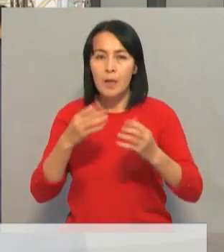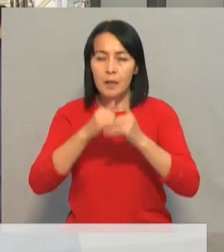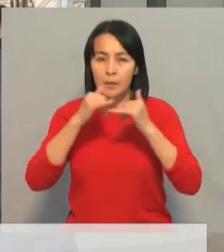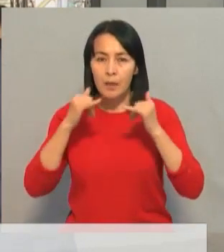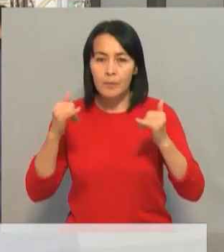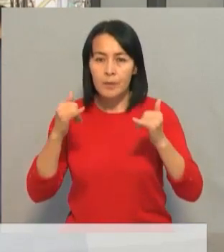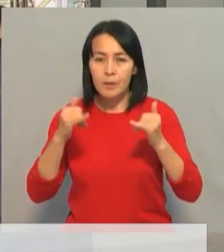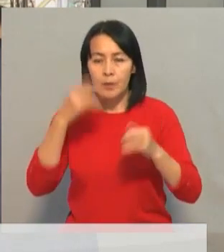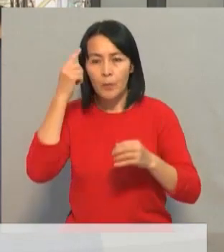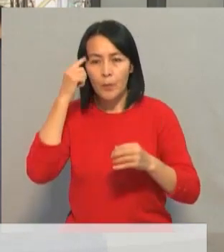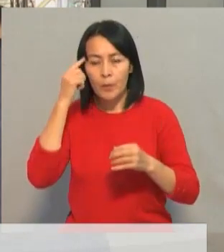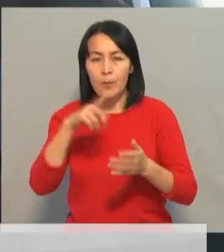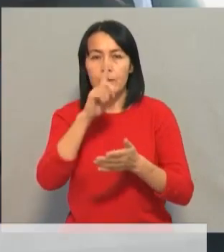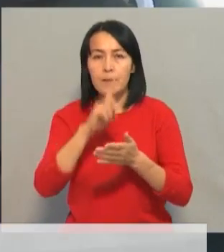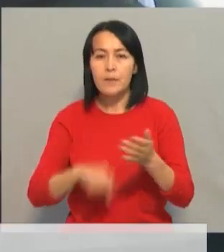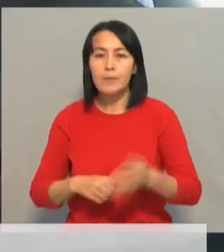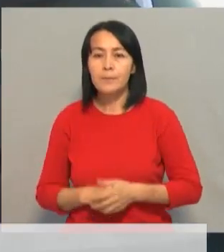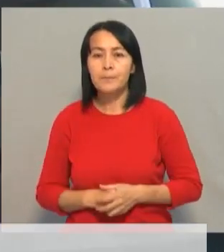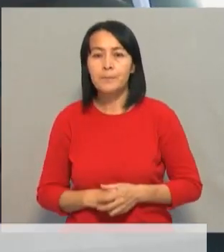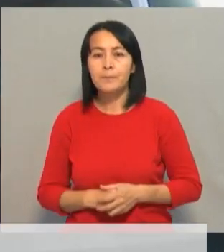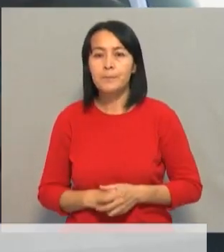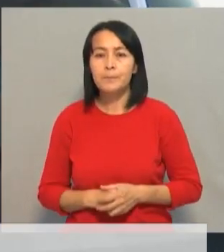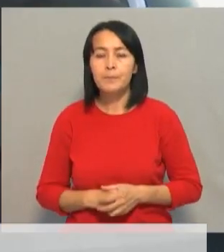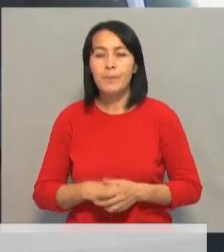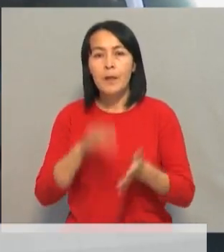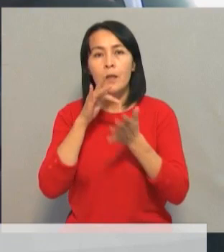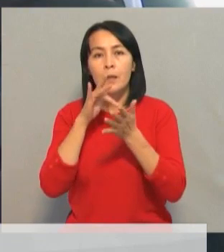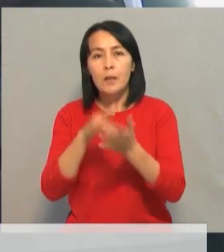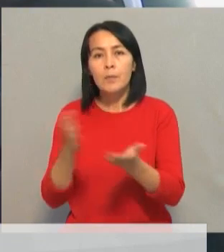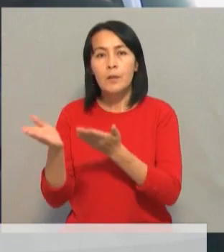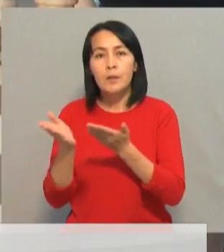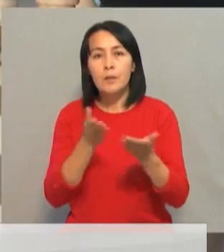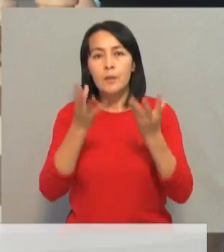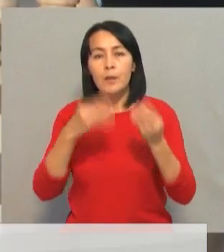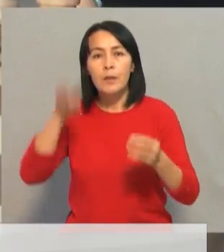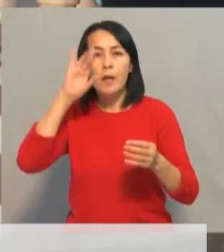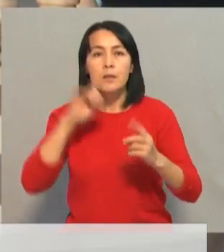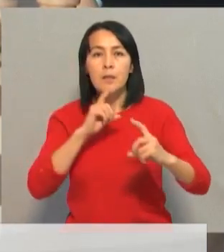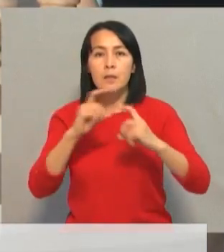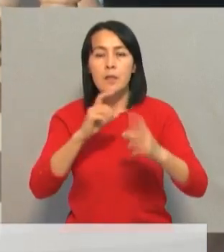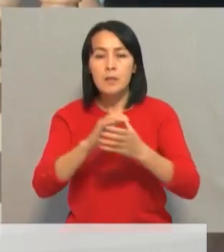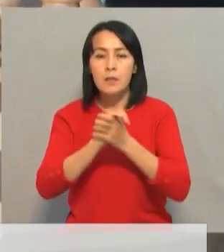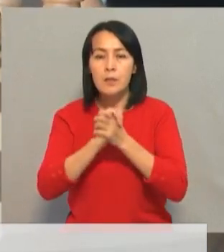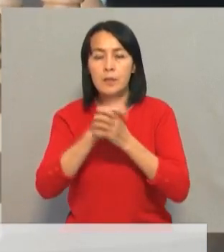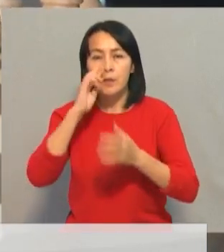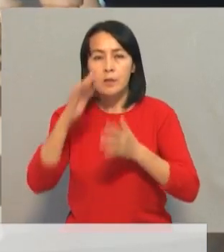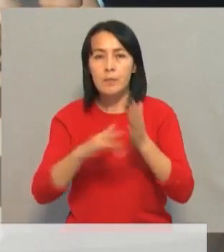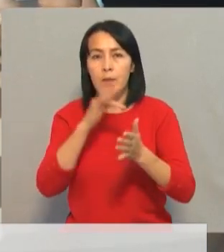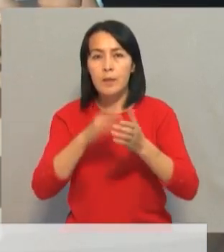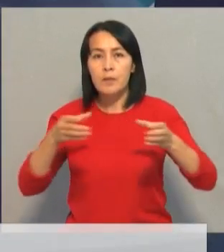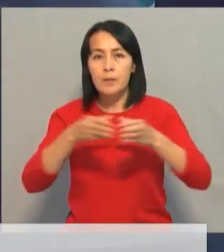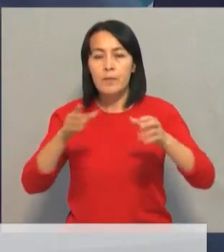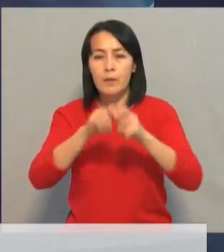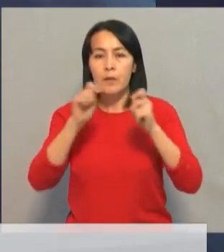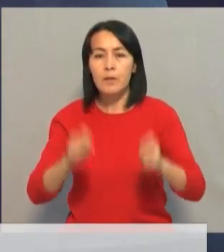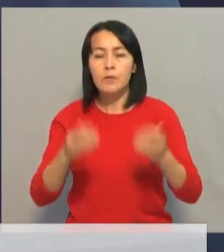деп ойлаймын, оған сенімдімін. Керуеннің келу аясында Қазақстан шахмат федерациясының Шымкент қалалық филиалы